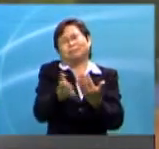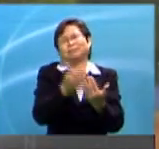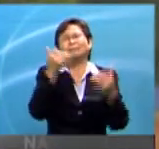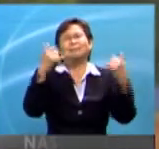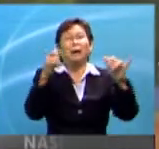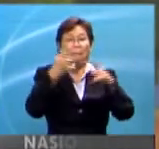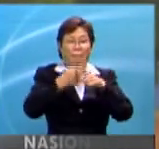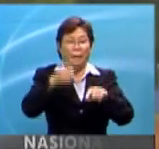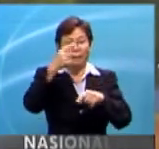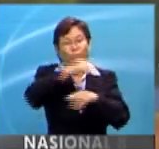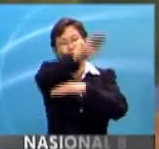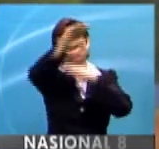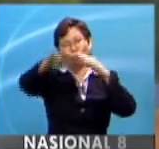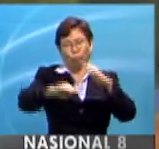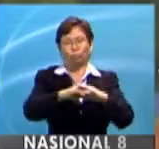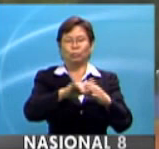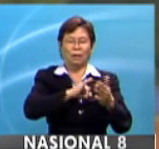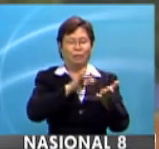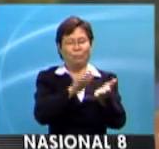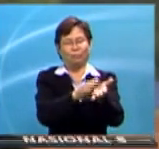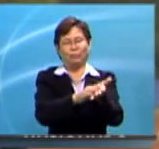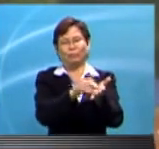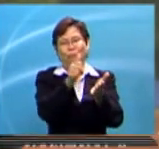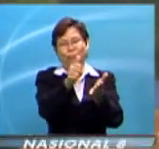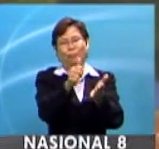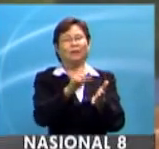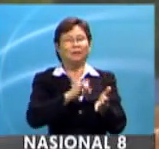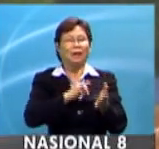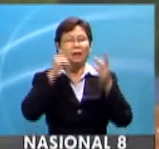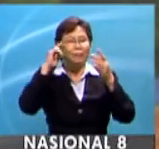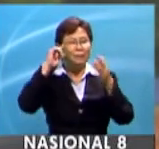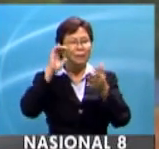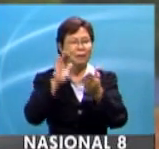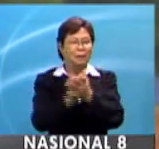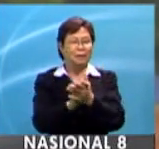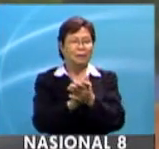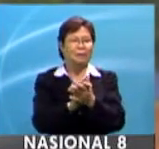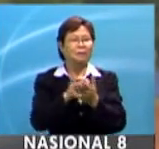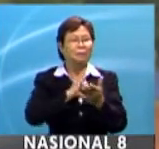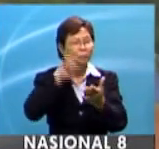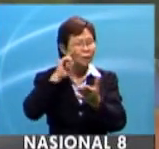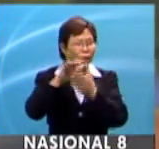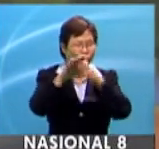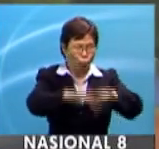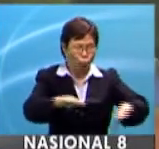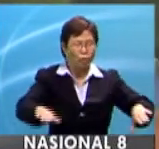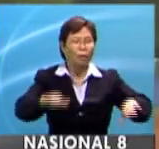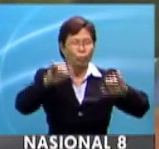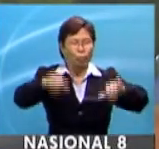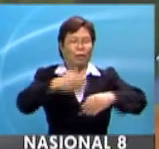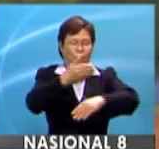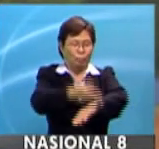tapi pada keseluruhannya memang saya Pujilah dan saya percaya budakbudak ni boleh pergi lebih jauh lagilah